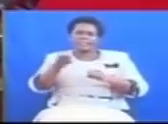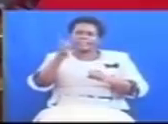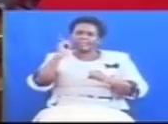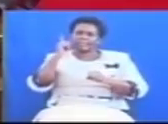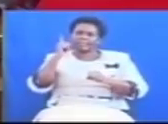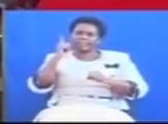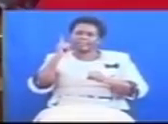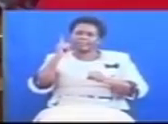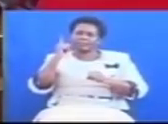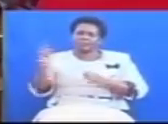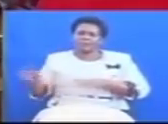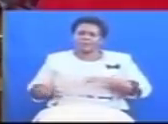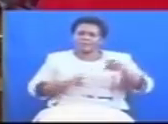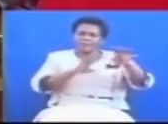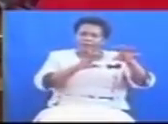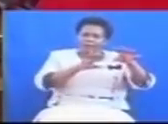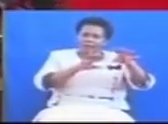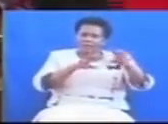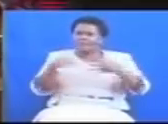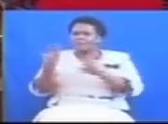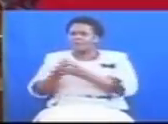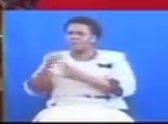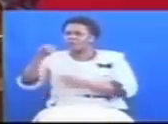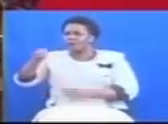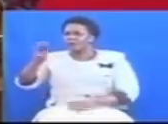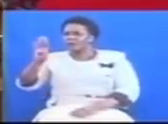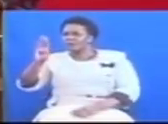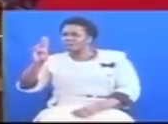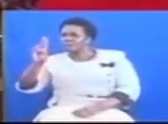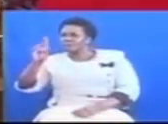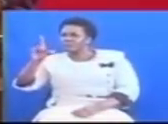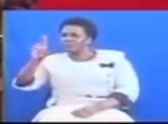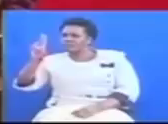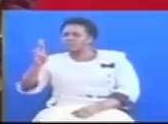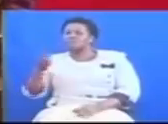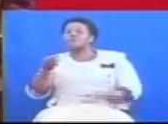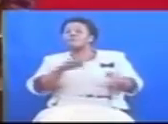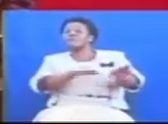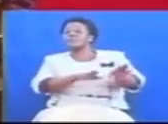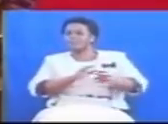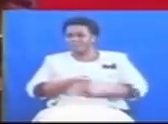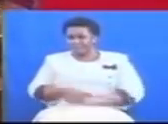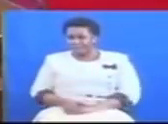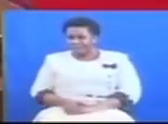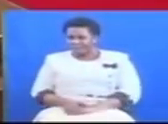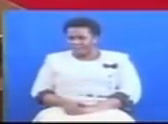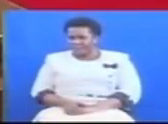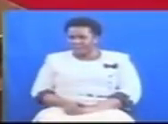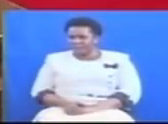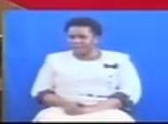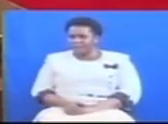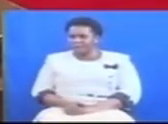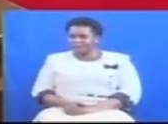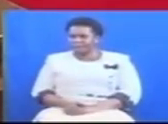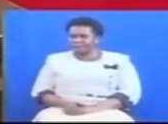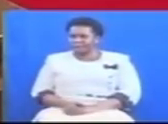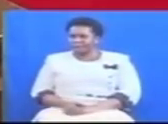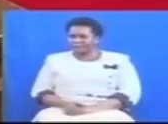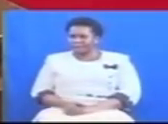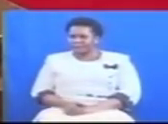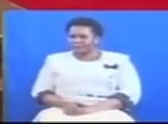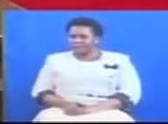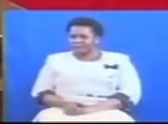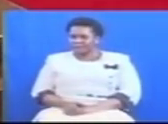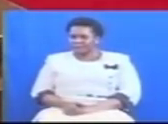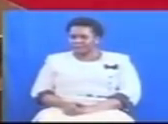wilaya ya Mbulu ambao walifariki hivi siku za karibuni. Lakini sambamba na hilo, napenda niseme ili swali la pili ambalo